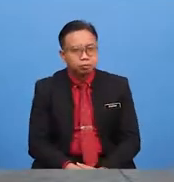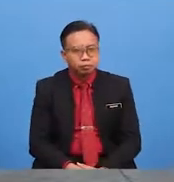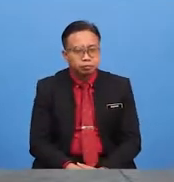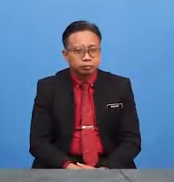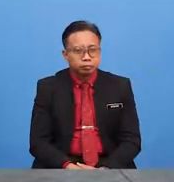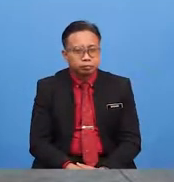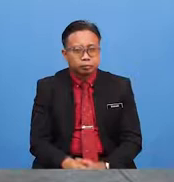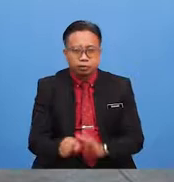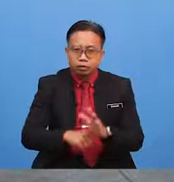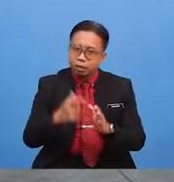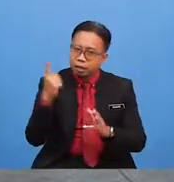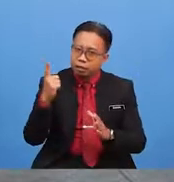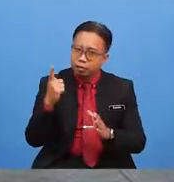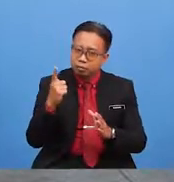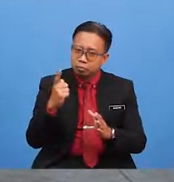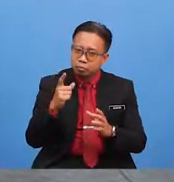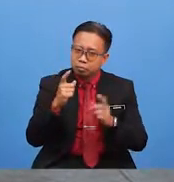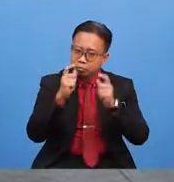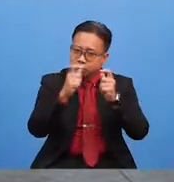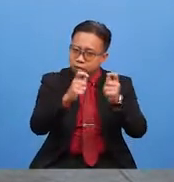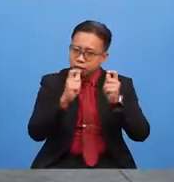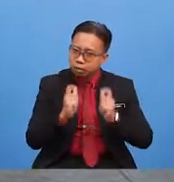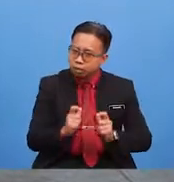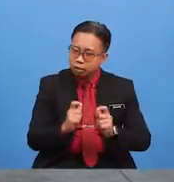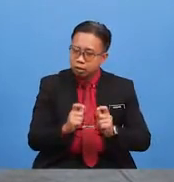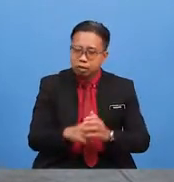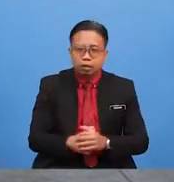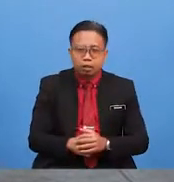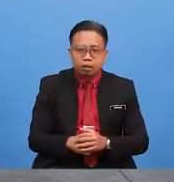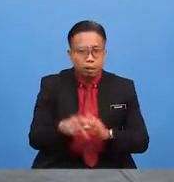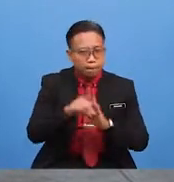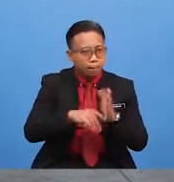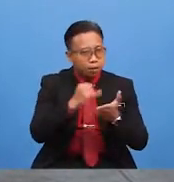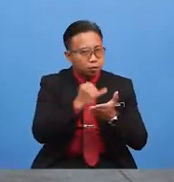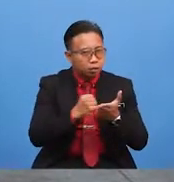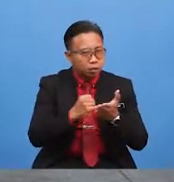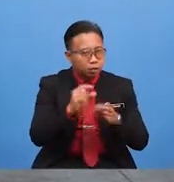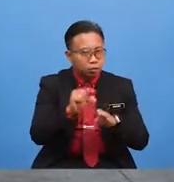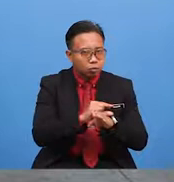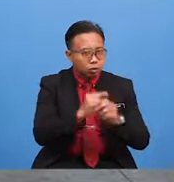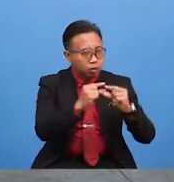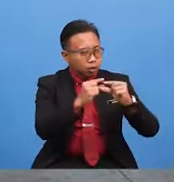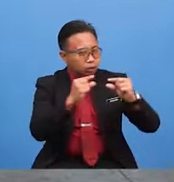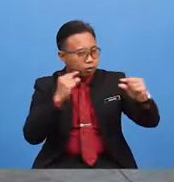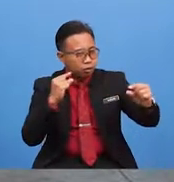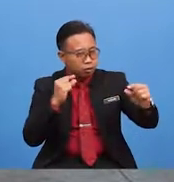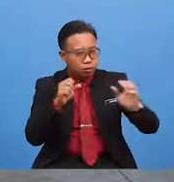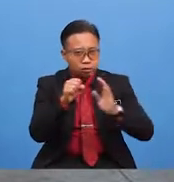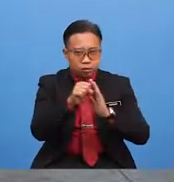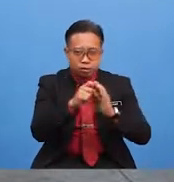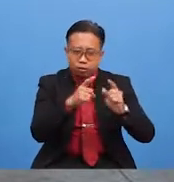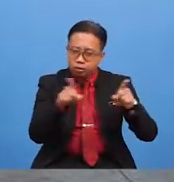Ya, selain dari media, teknik yang digunakan ialah pelukis menggunakan garisan selari iaitu